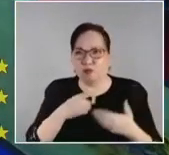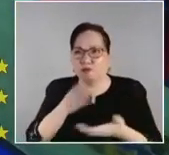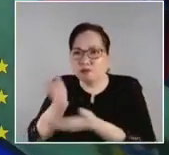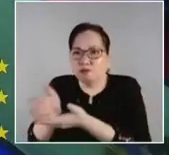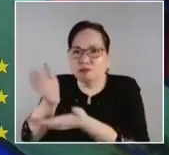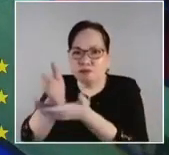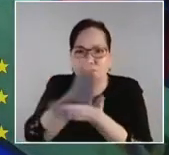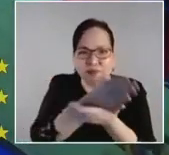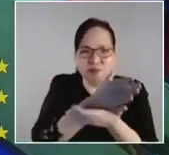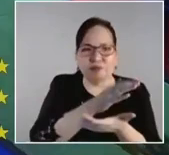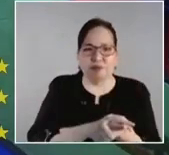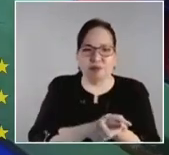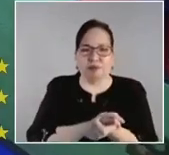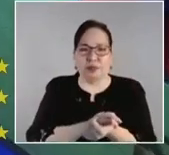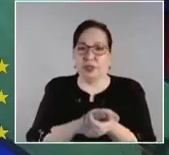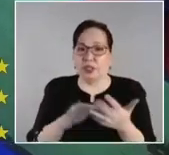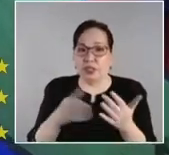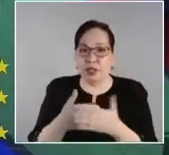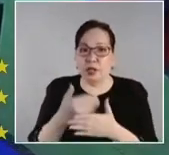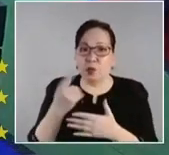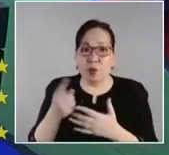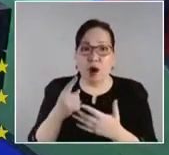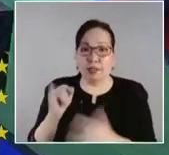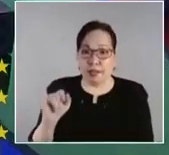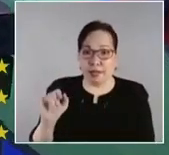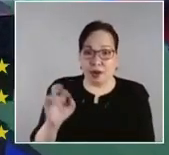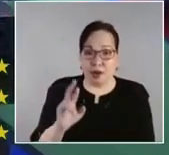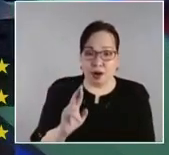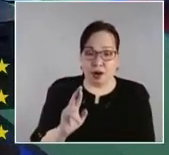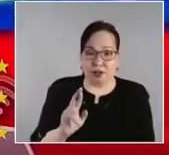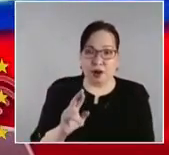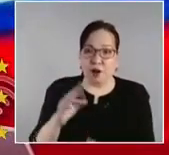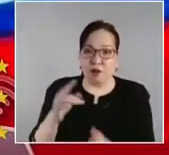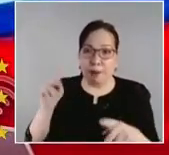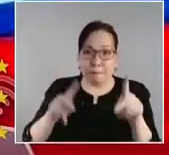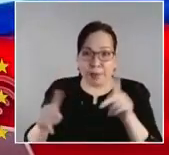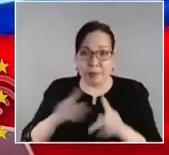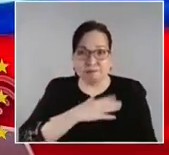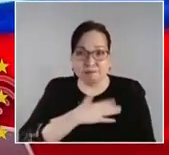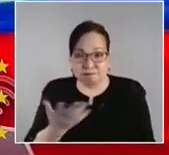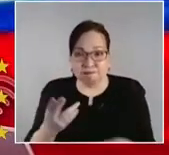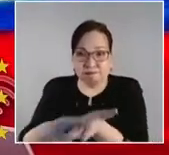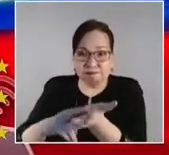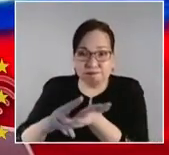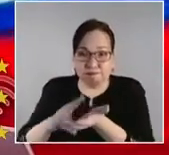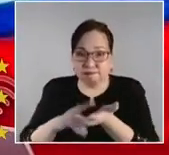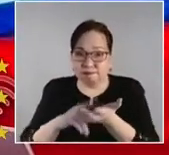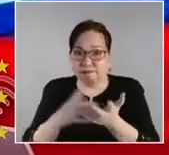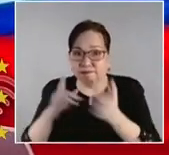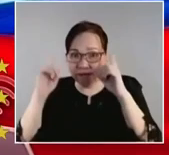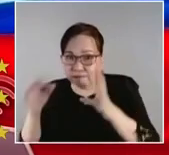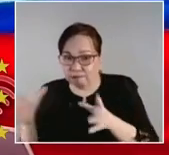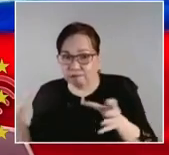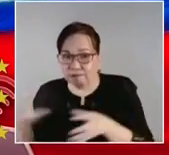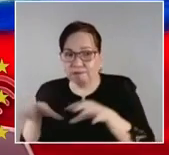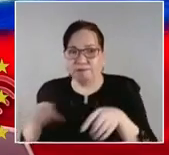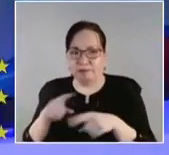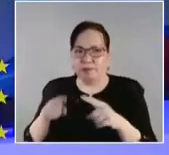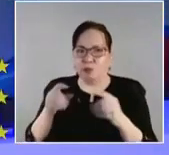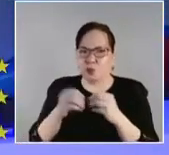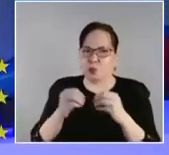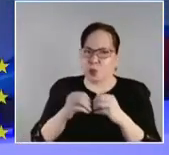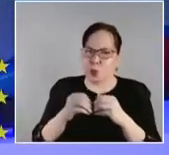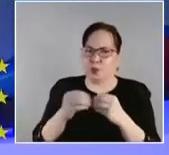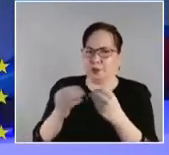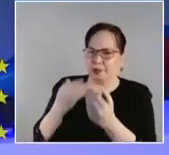yung pong implementing rules and guidelines will have to be easier, no? At meron po akong detalyadong